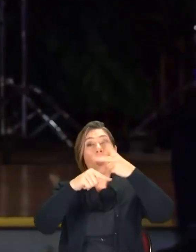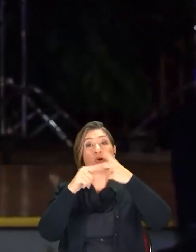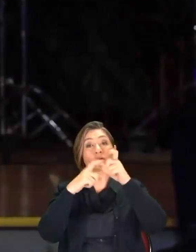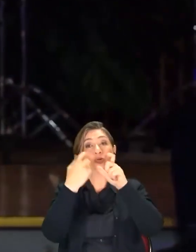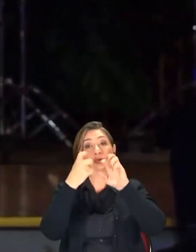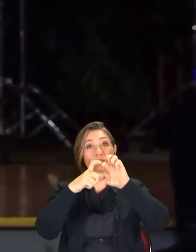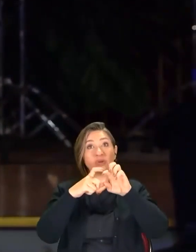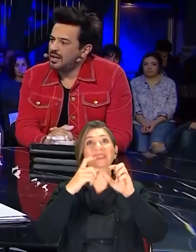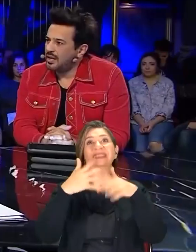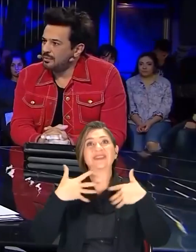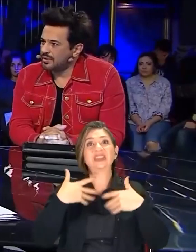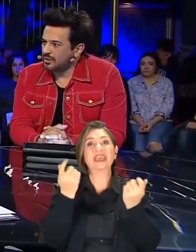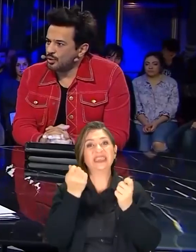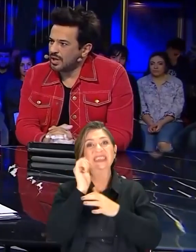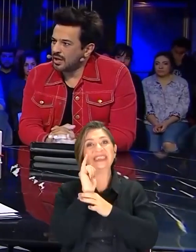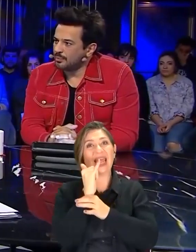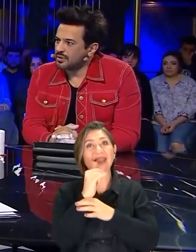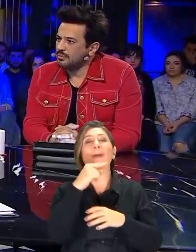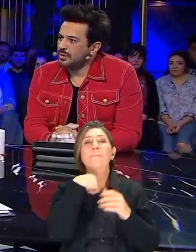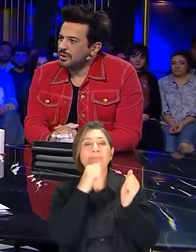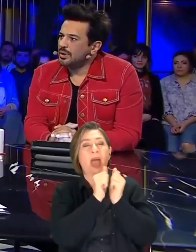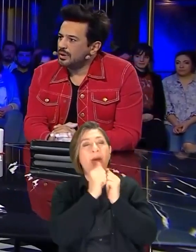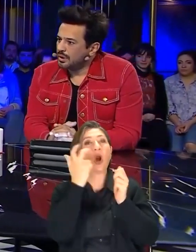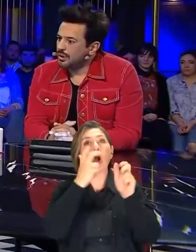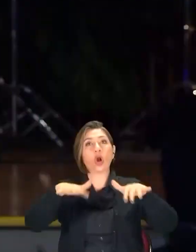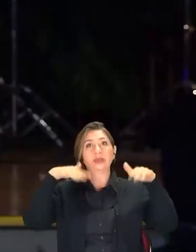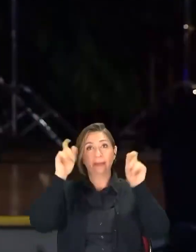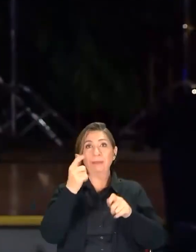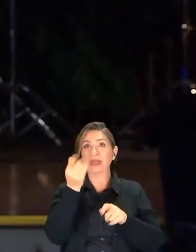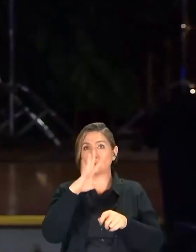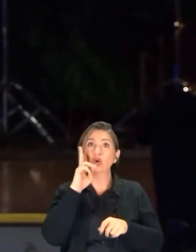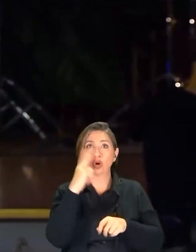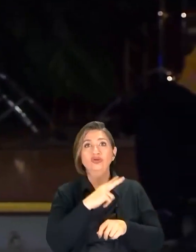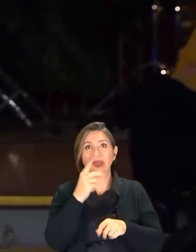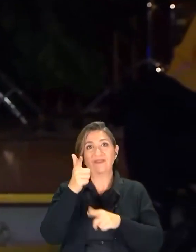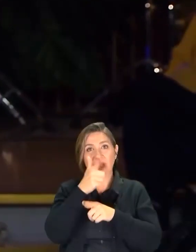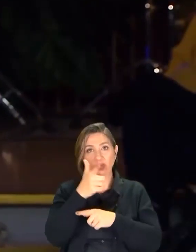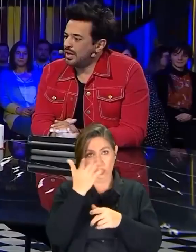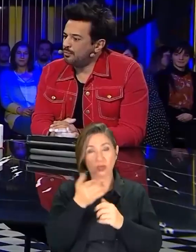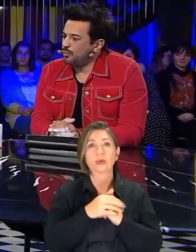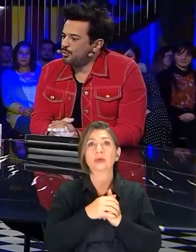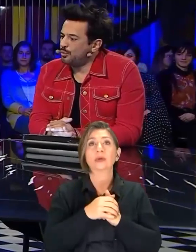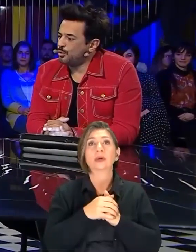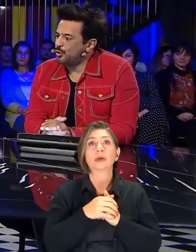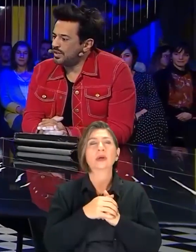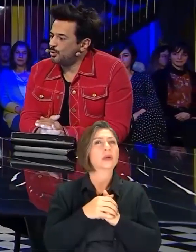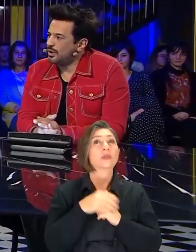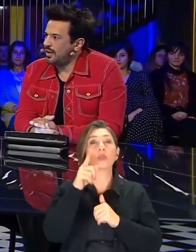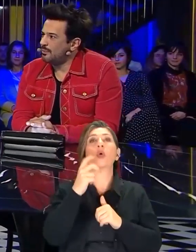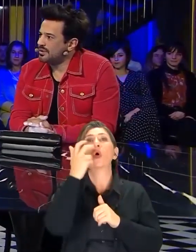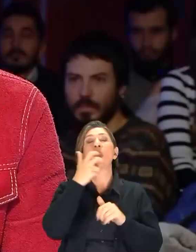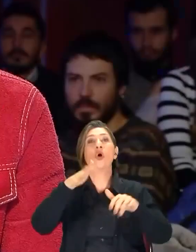önce onlarla iş sanatta bir konser yap yapıştım Evet onu birazdan göstereceğiz onun e videosunu Bu da bu bu bu